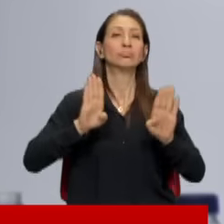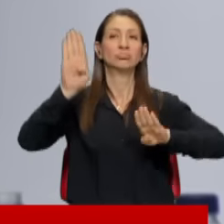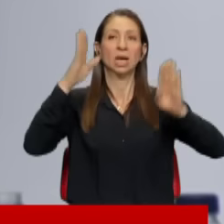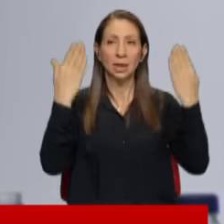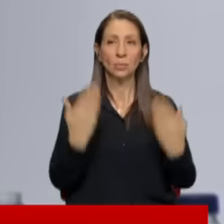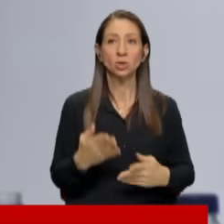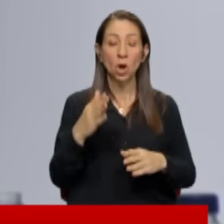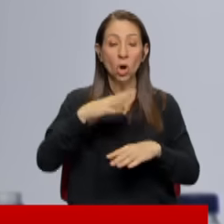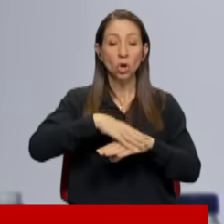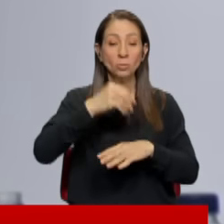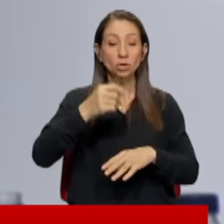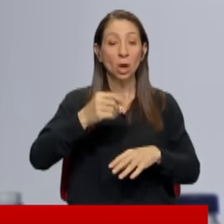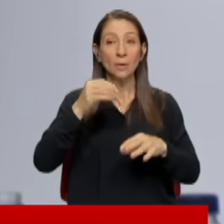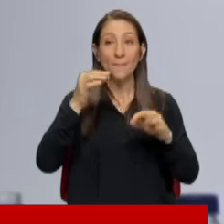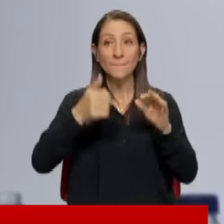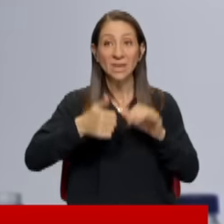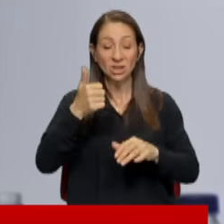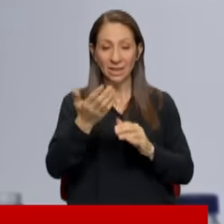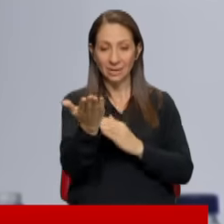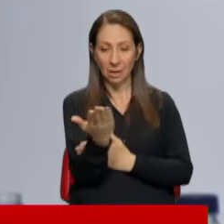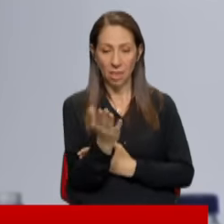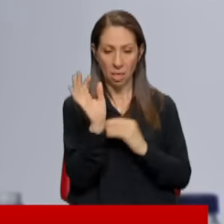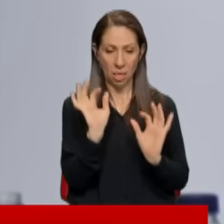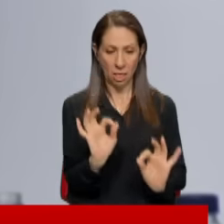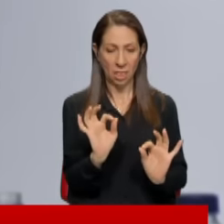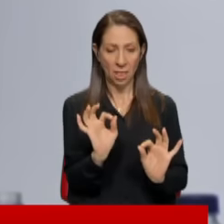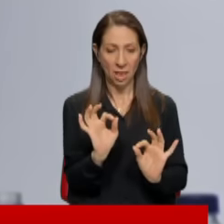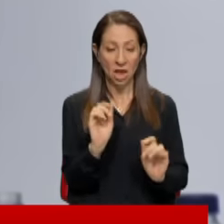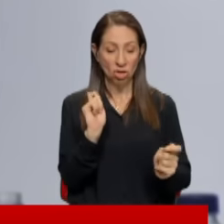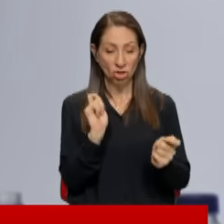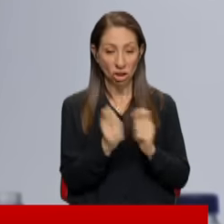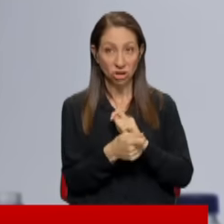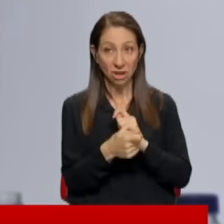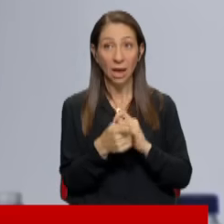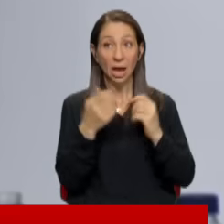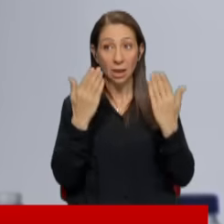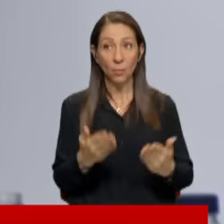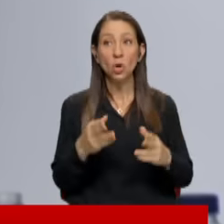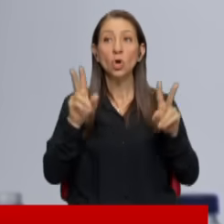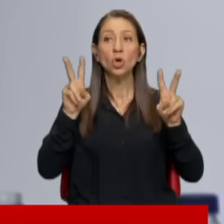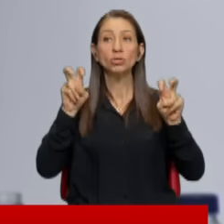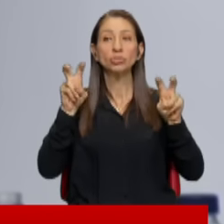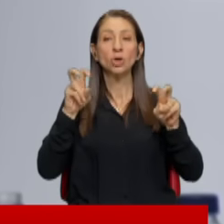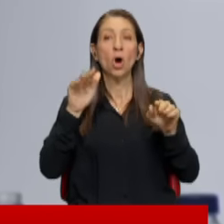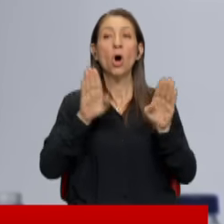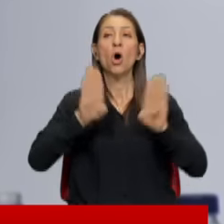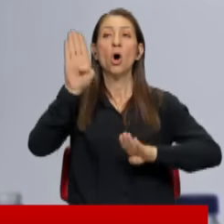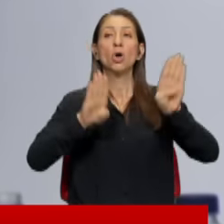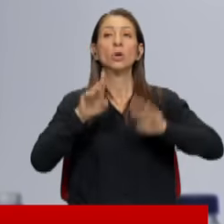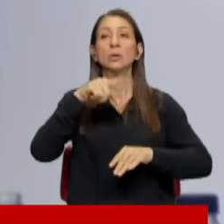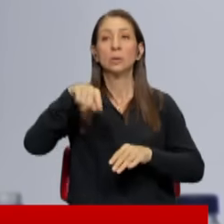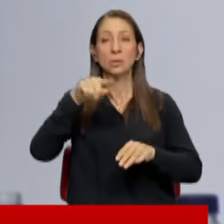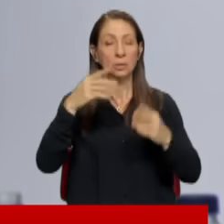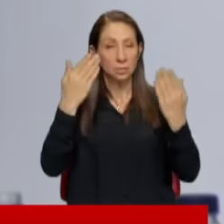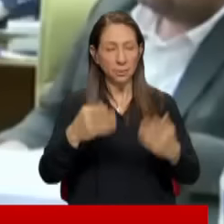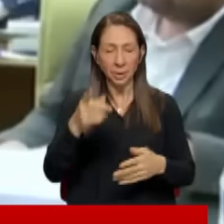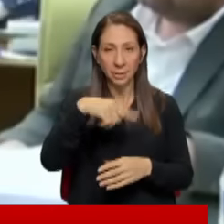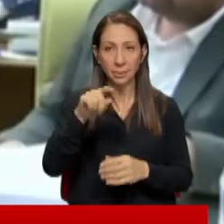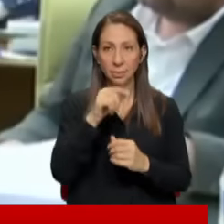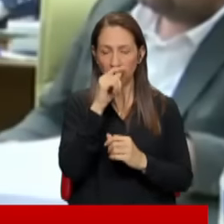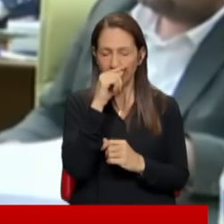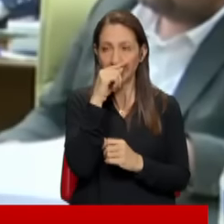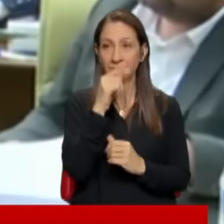edildi. Komisyon raporunun başkanlıktan geldiği şekliyle değiştirilerek kabulü hususunu oylarınıza sunuyorum. Kabul edenler,